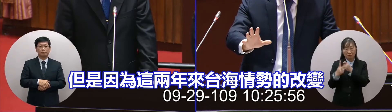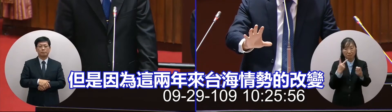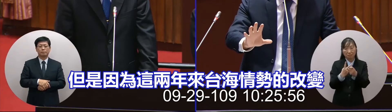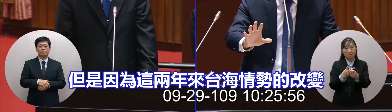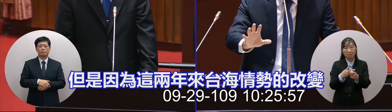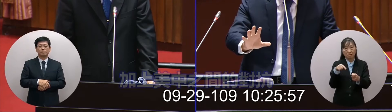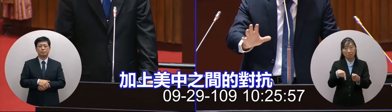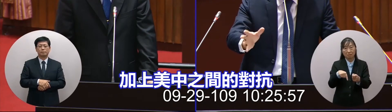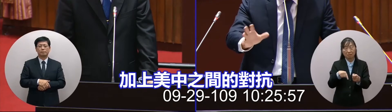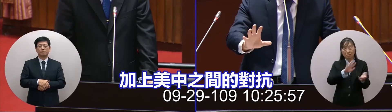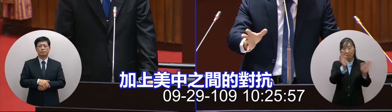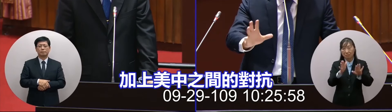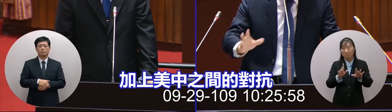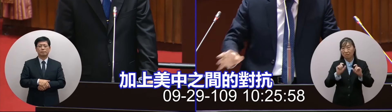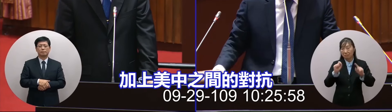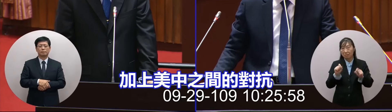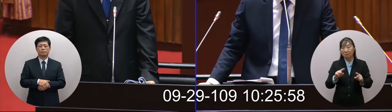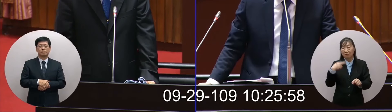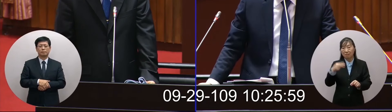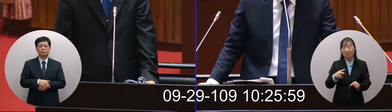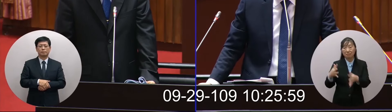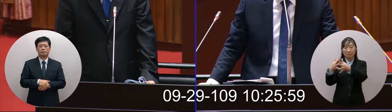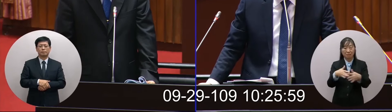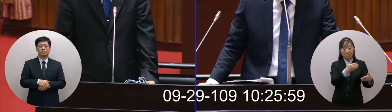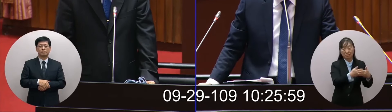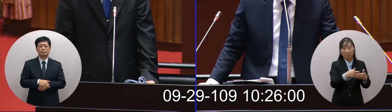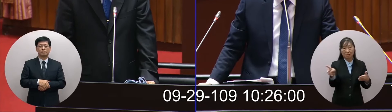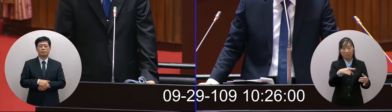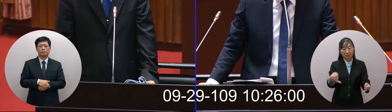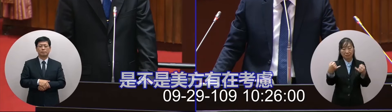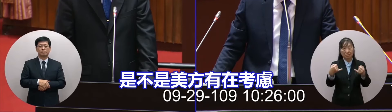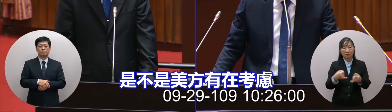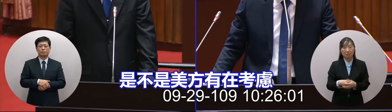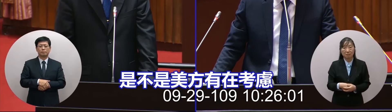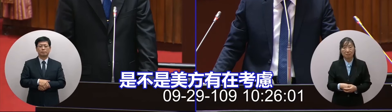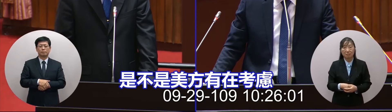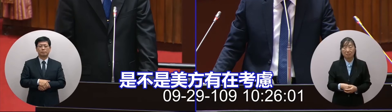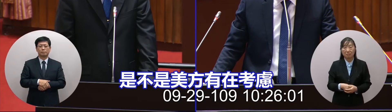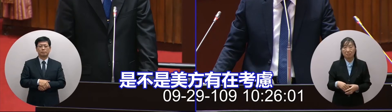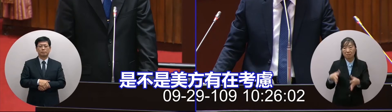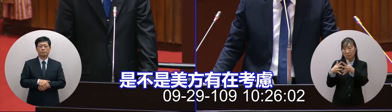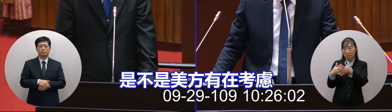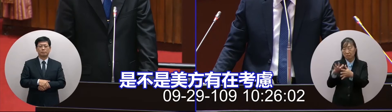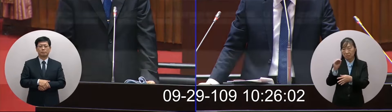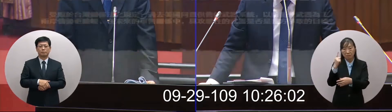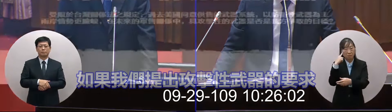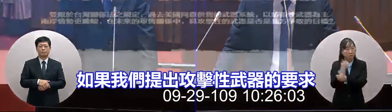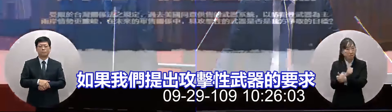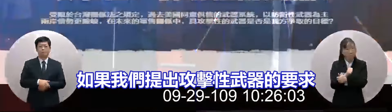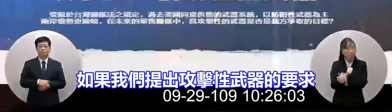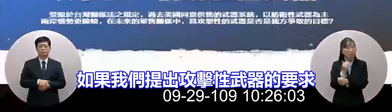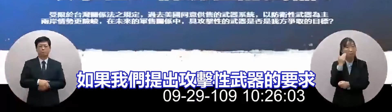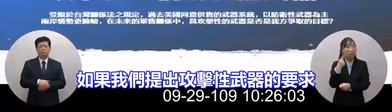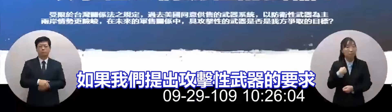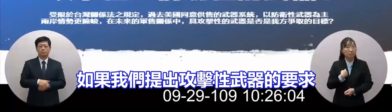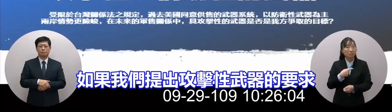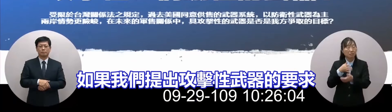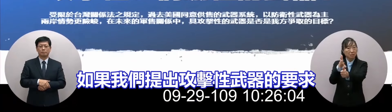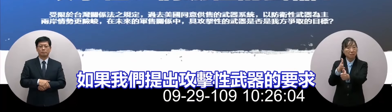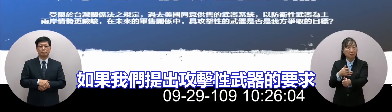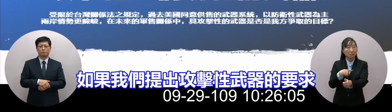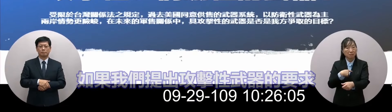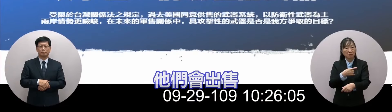情势的改变，加上美中之间的对抗，啊，是不是美方有在考虑，如果我们提出攻